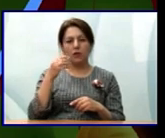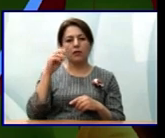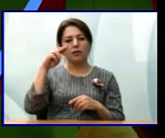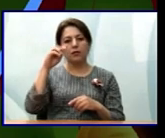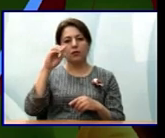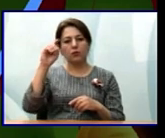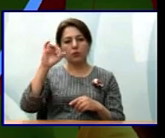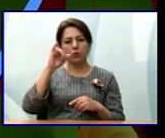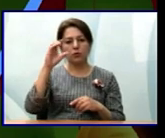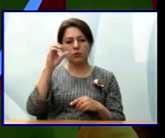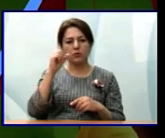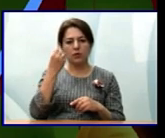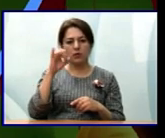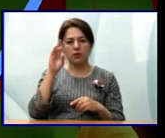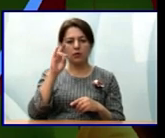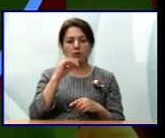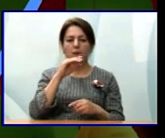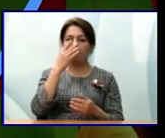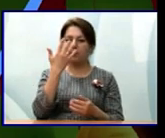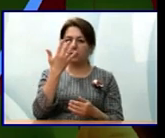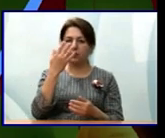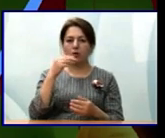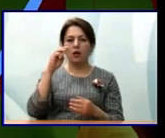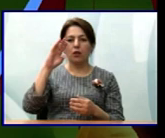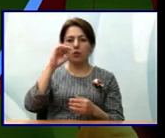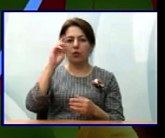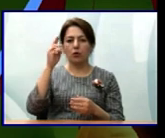Husayni. 5-chi.